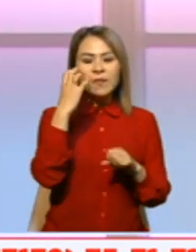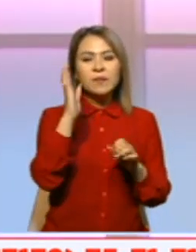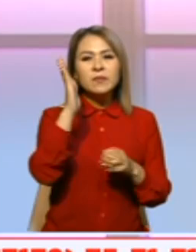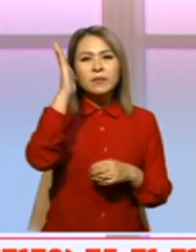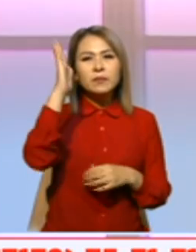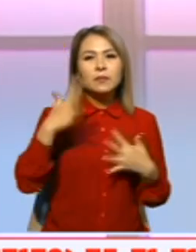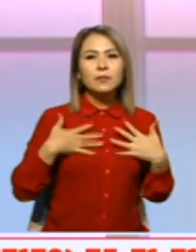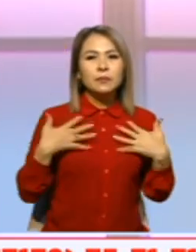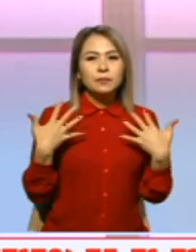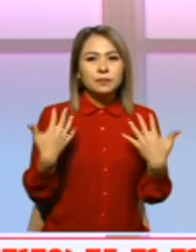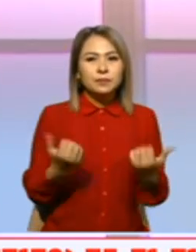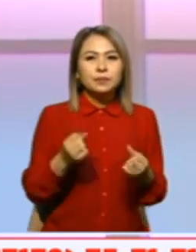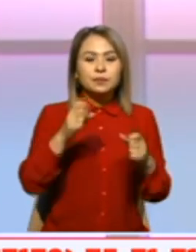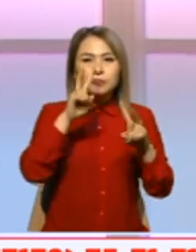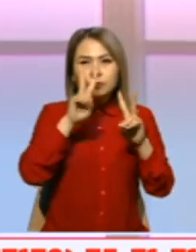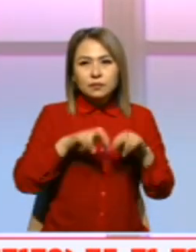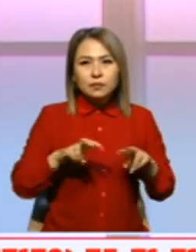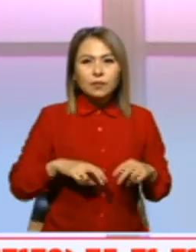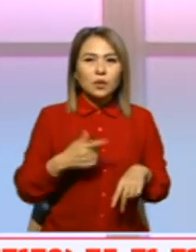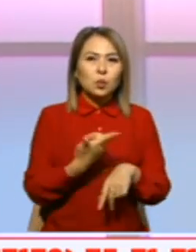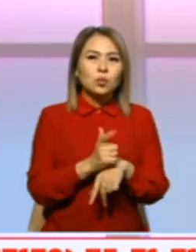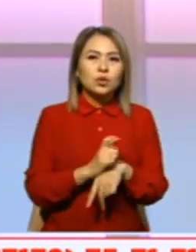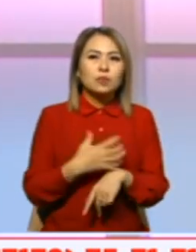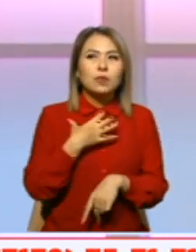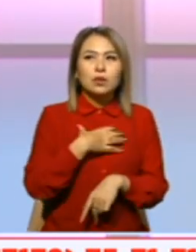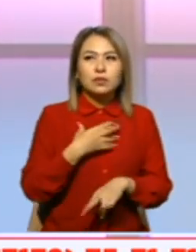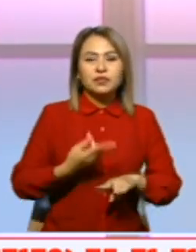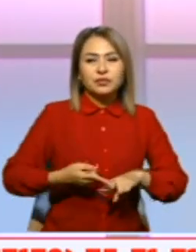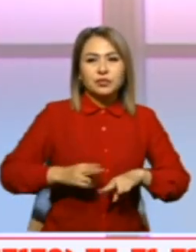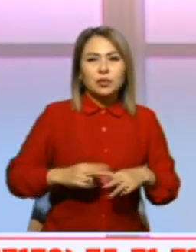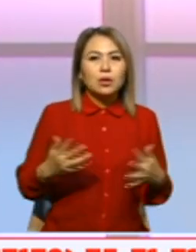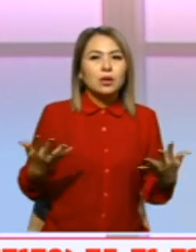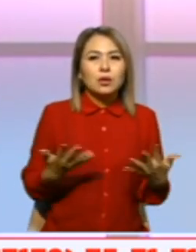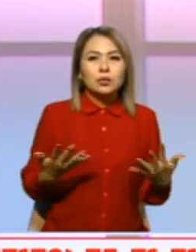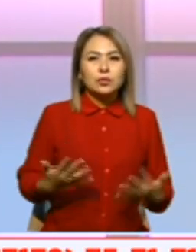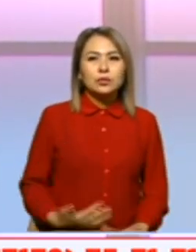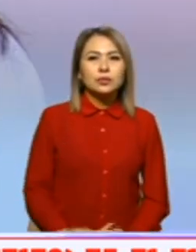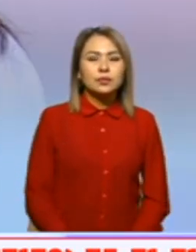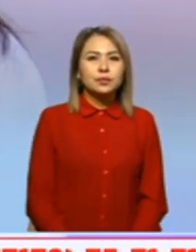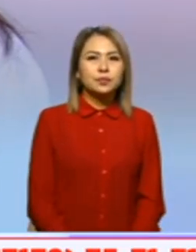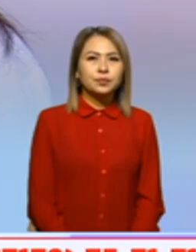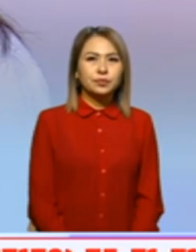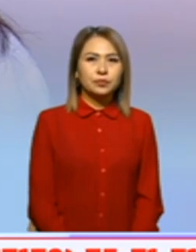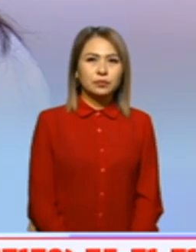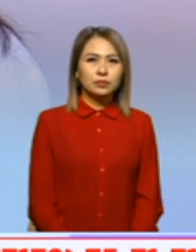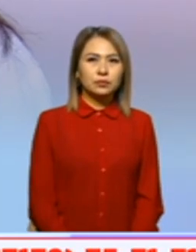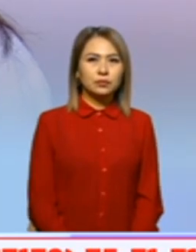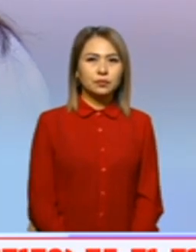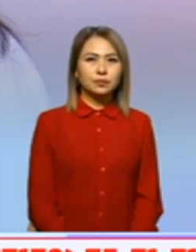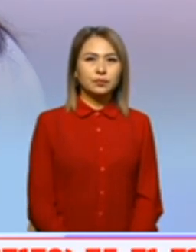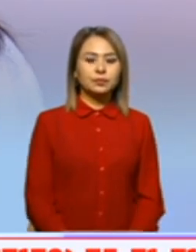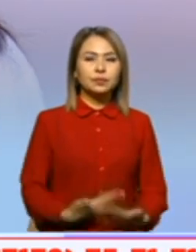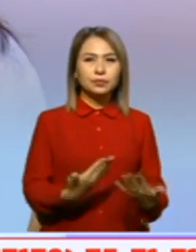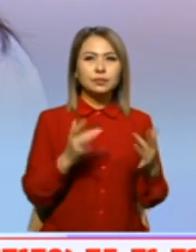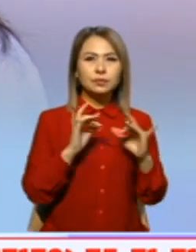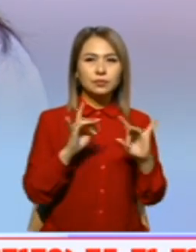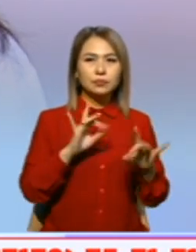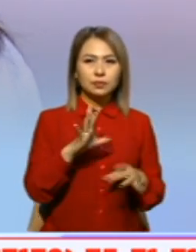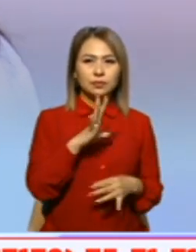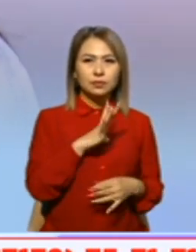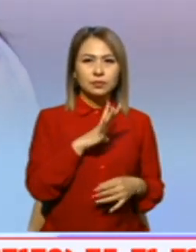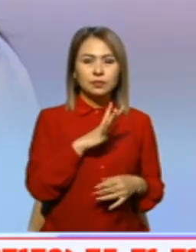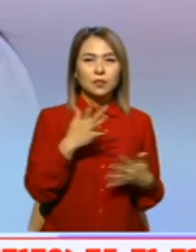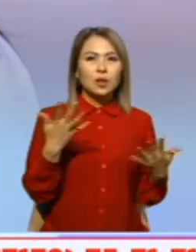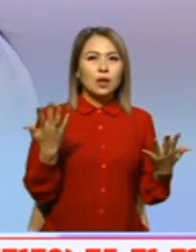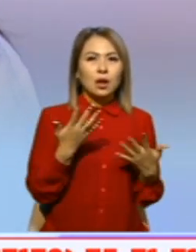болашақ денсаулығы үшін тексерістердің маңызын тағы айтайық көрермендерге? Жаңа ғана генетик ханым айтып кетті, да